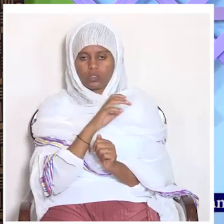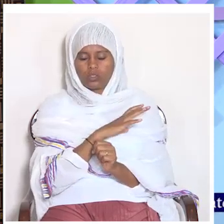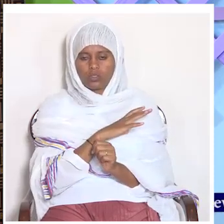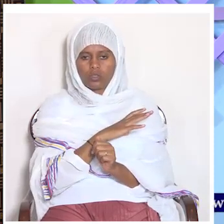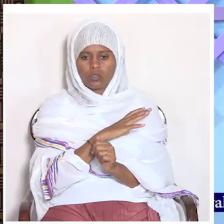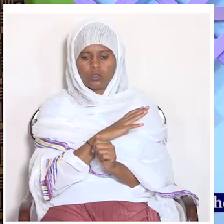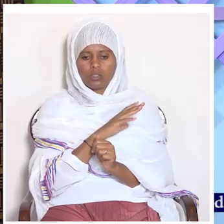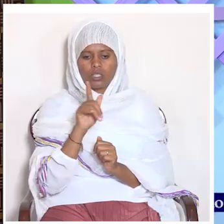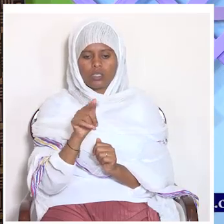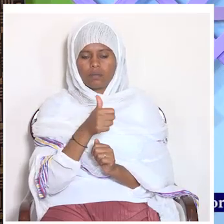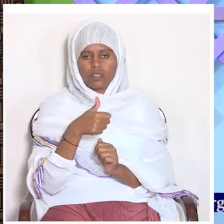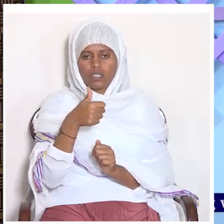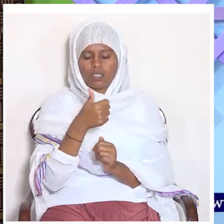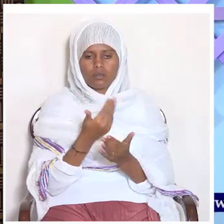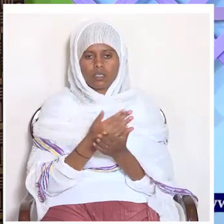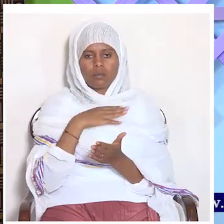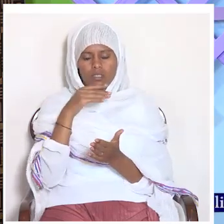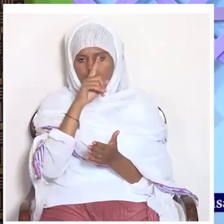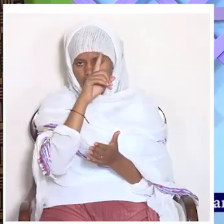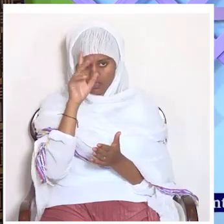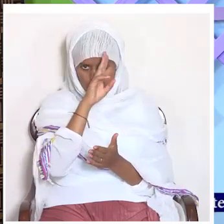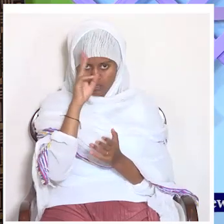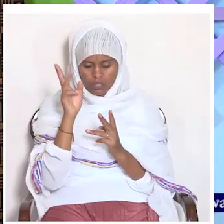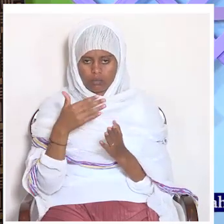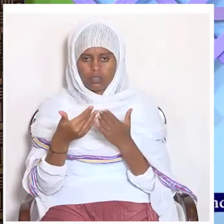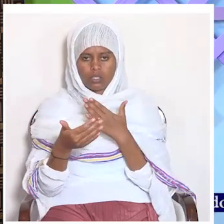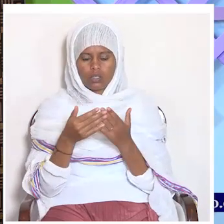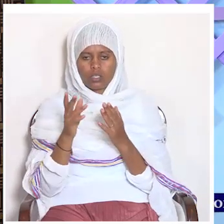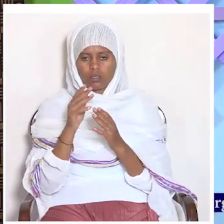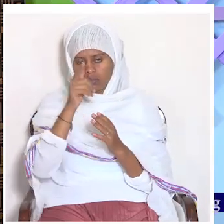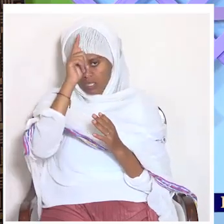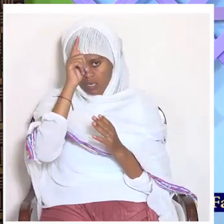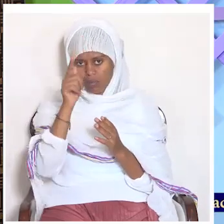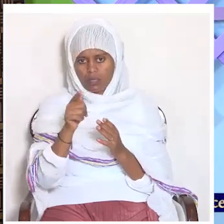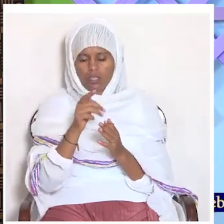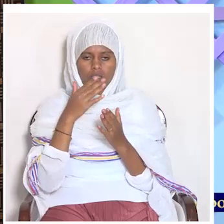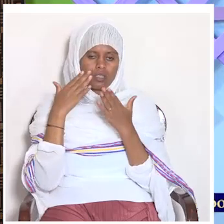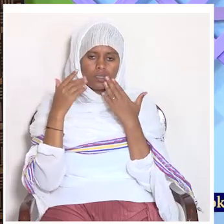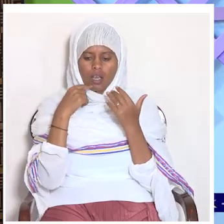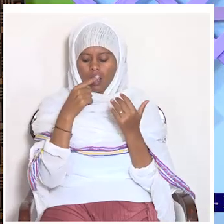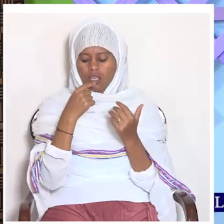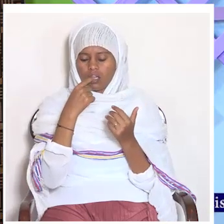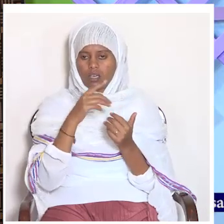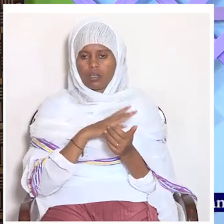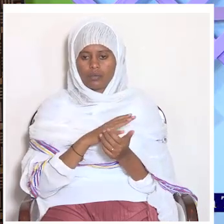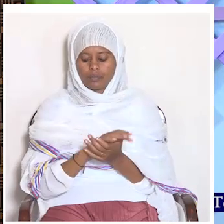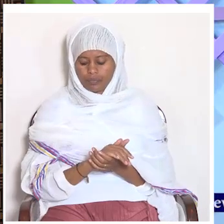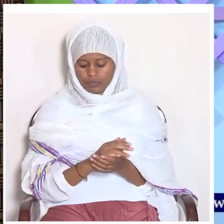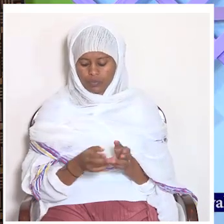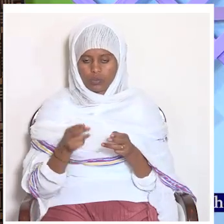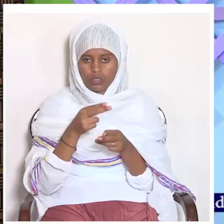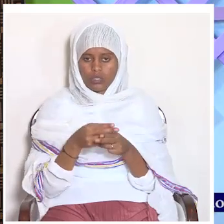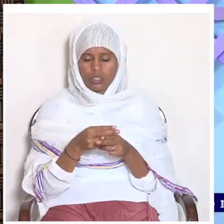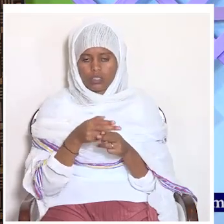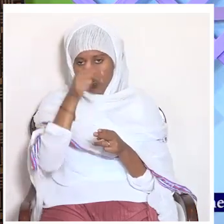ዓመታት ዘለዎ ቅዱስ ነቢይ ኢሳይያስ ብዛዕባ ቅድስቲ ድንግል ከምዚ ገይሩ ከም ዝተነበየ እቲ ህያው ቃል